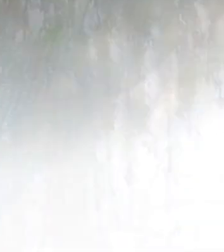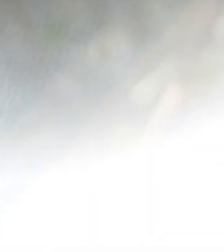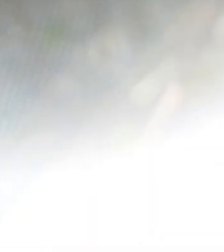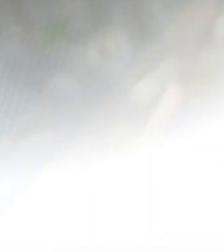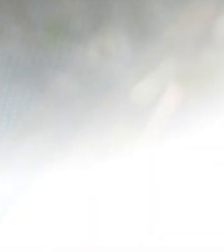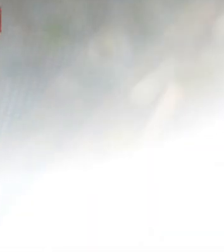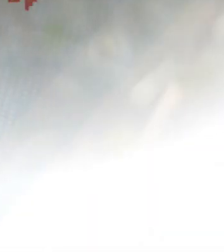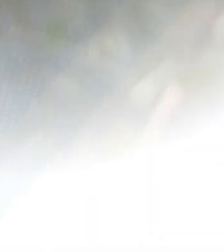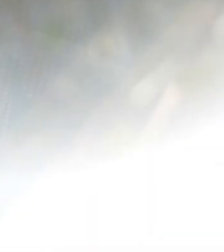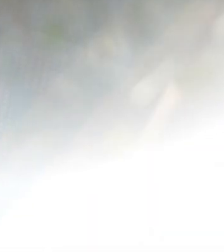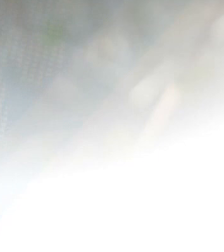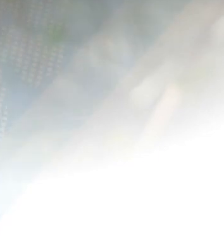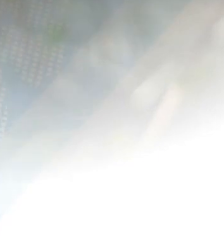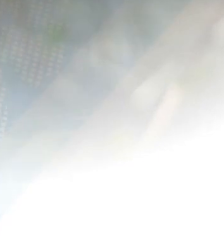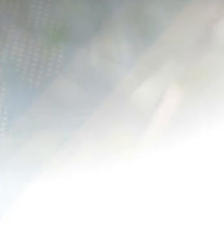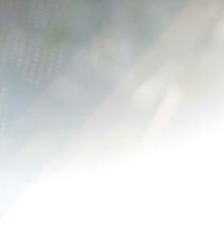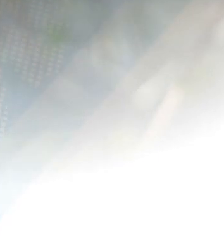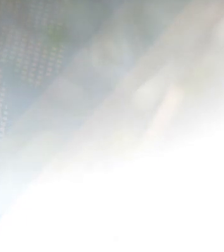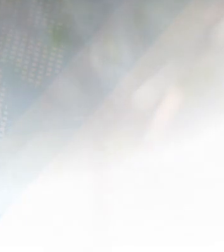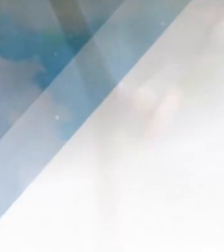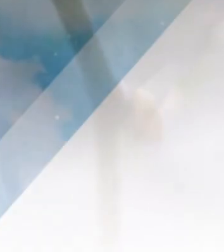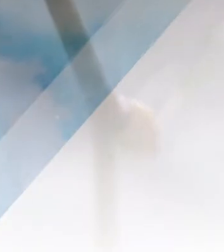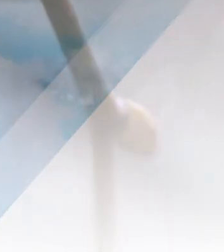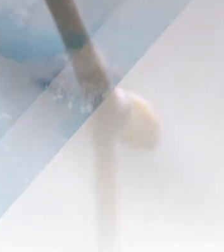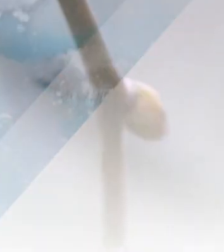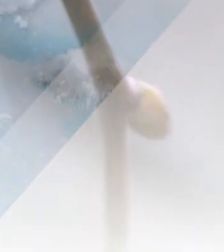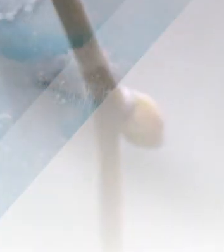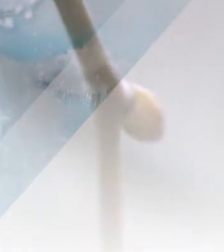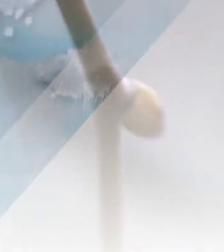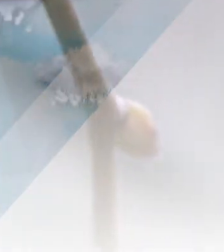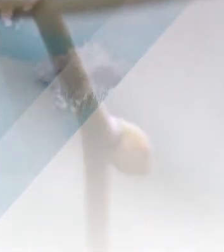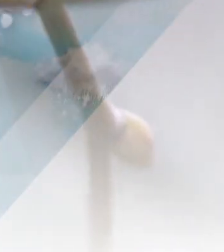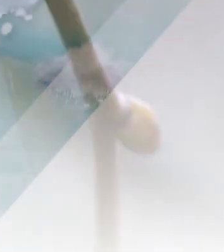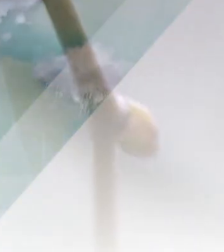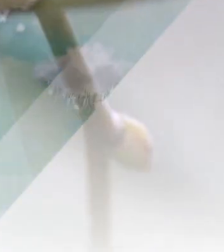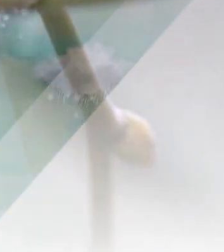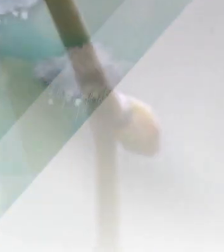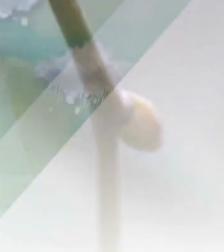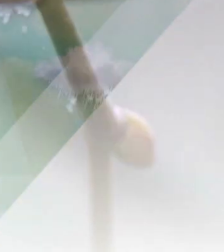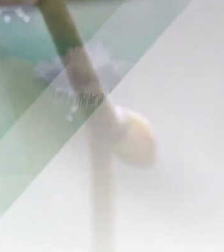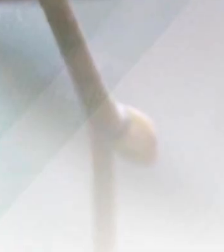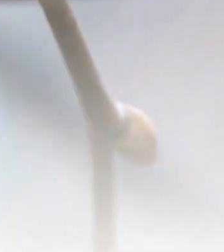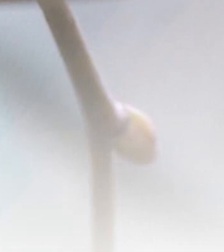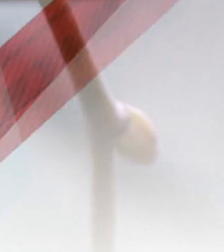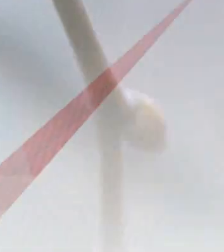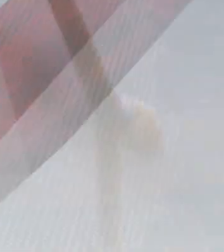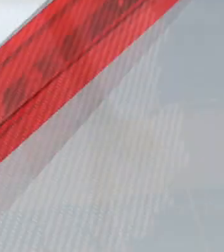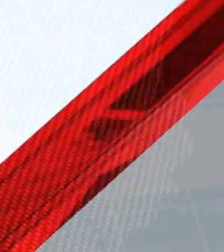21:58. Светлавы дзень у параўнанні з аўторкам не зменіцца і складзе 17 гадзін 4 хвіліны.